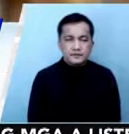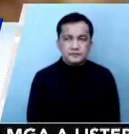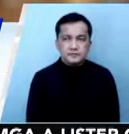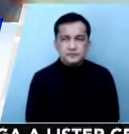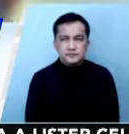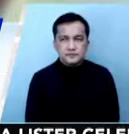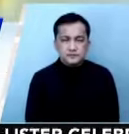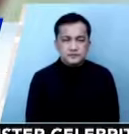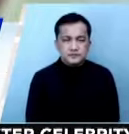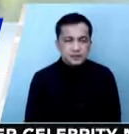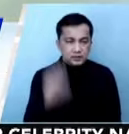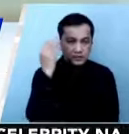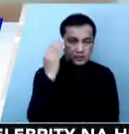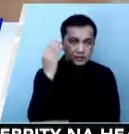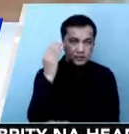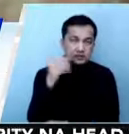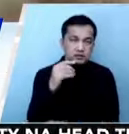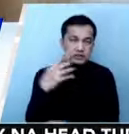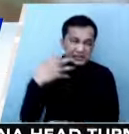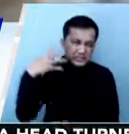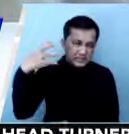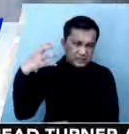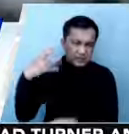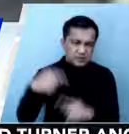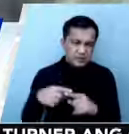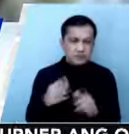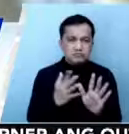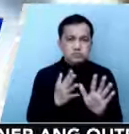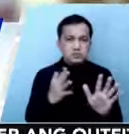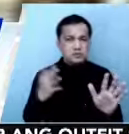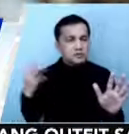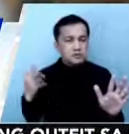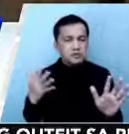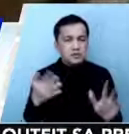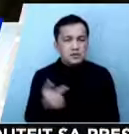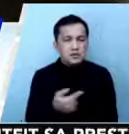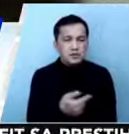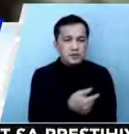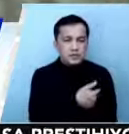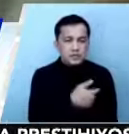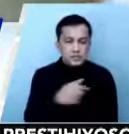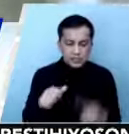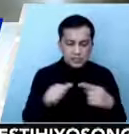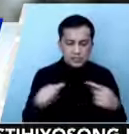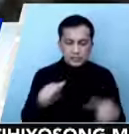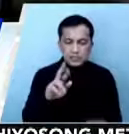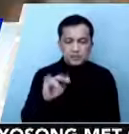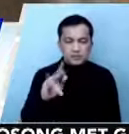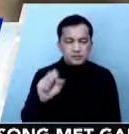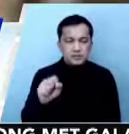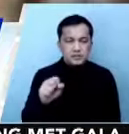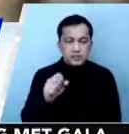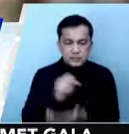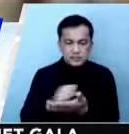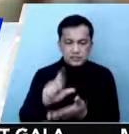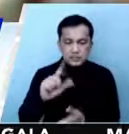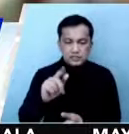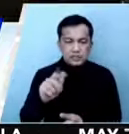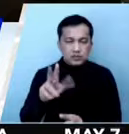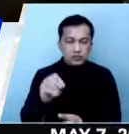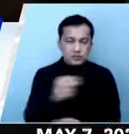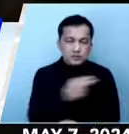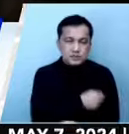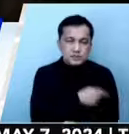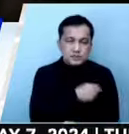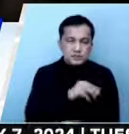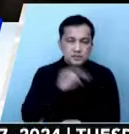Katanghaliang tapat, tirikang araw, pero ganito kahaba ang pila ng mga magpapaturok ng anti-rabies sa San Lazaro Hospital sa Maynila. Bagamat karamihan sa mga ito